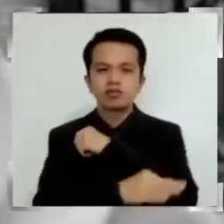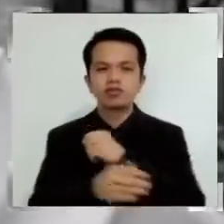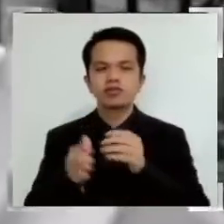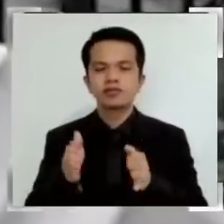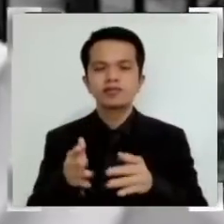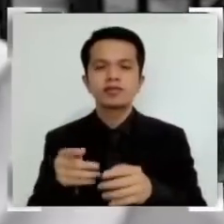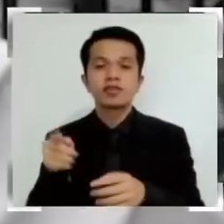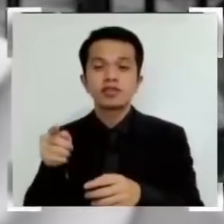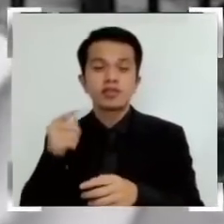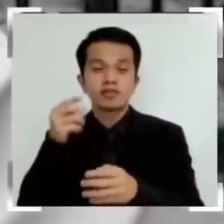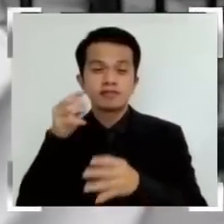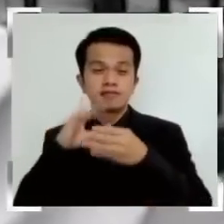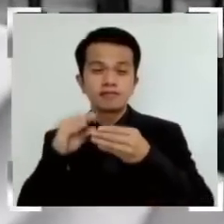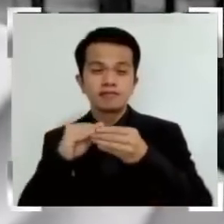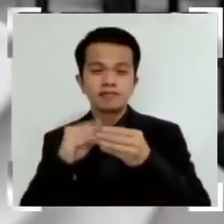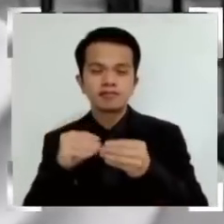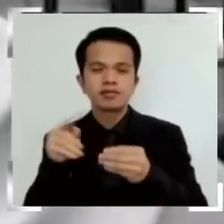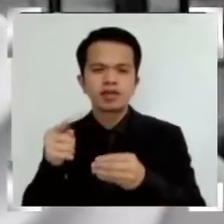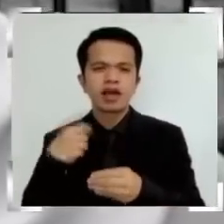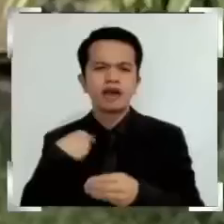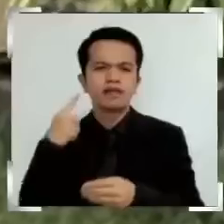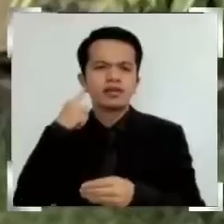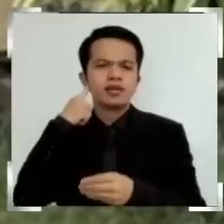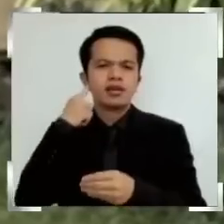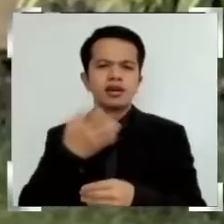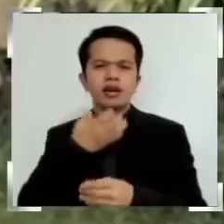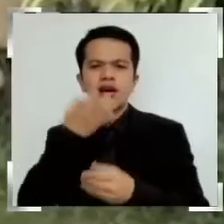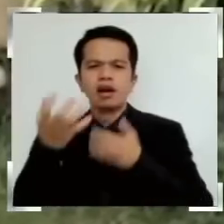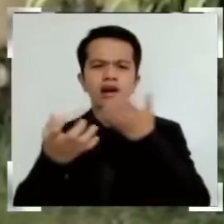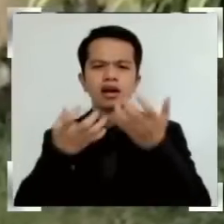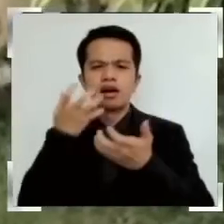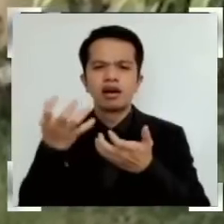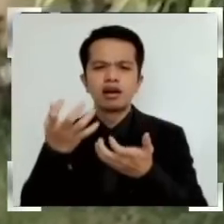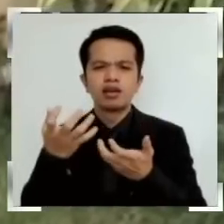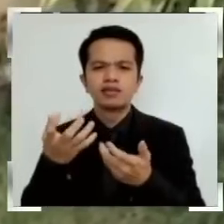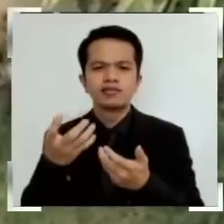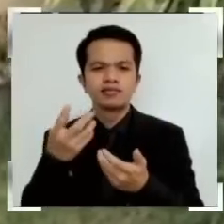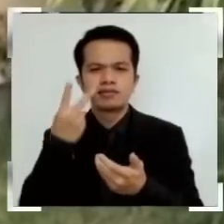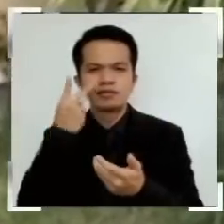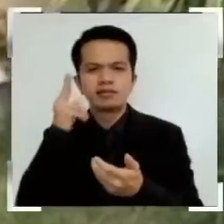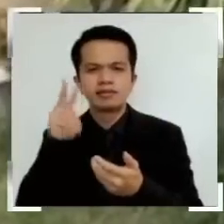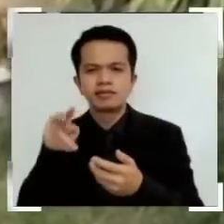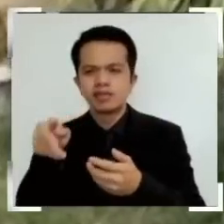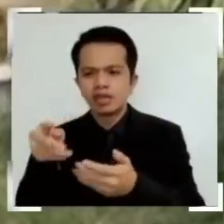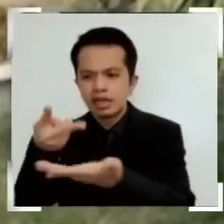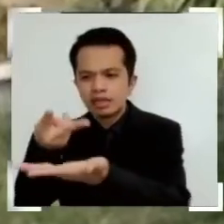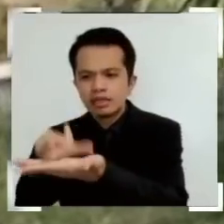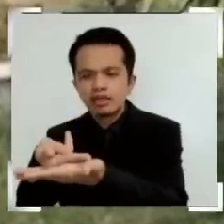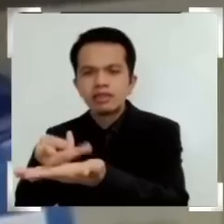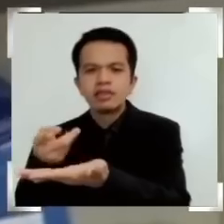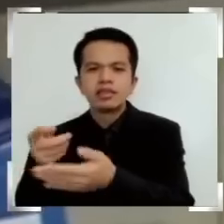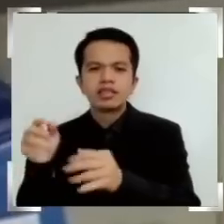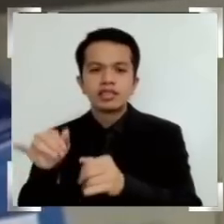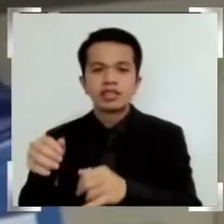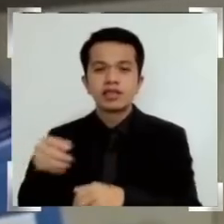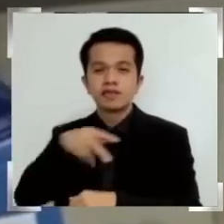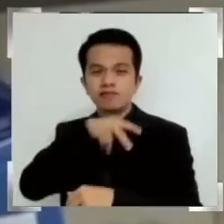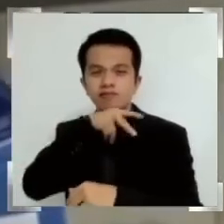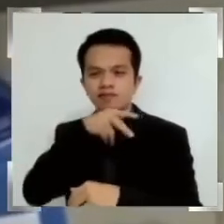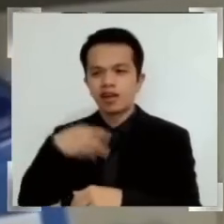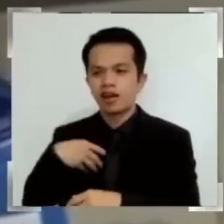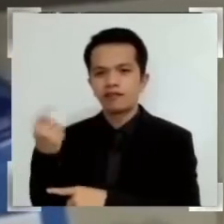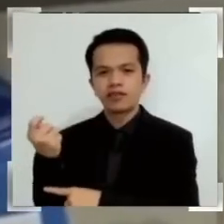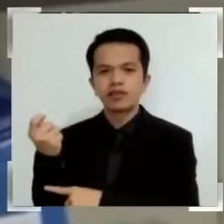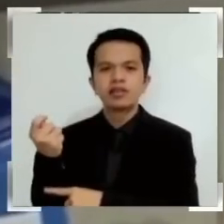lang daw siyang nakarinig ng sigaw. Dito na raw niya nakita ang kanyang tiyahin na nakaiga at ang suspect na may hawak na kutsilyo. Nasaksihan din daw